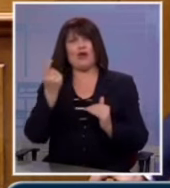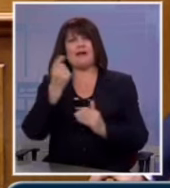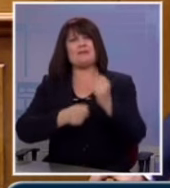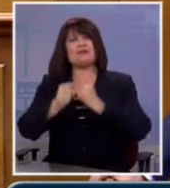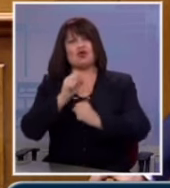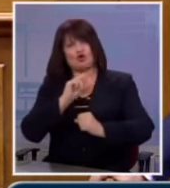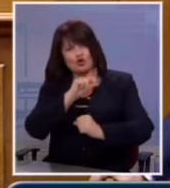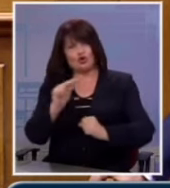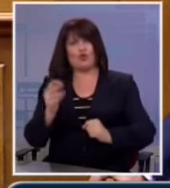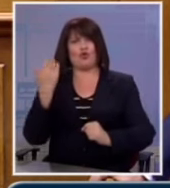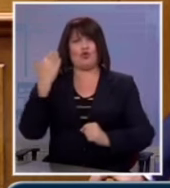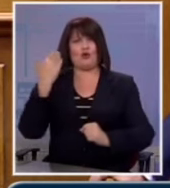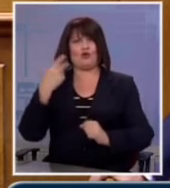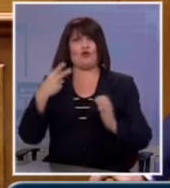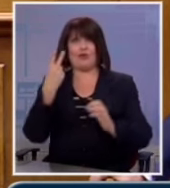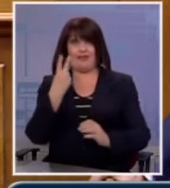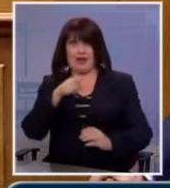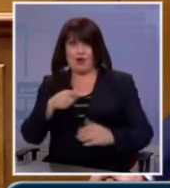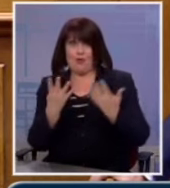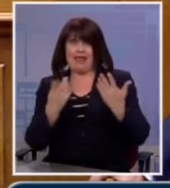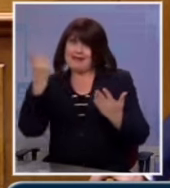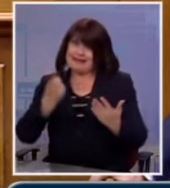χρόνο, στο 2,9%.